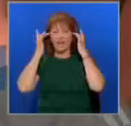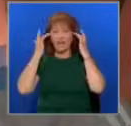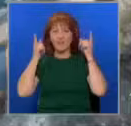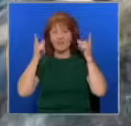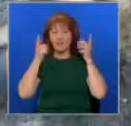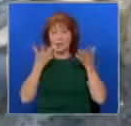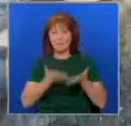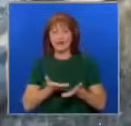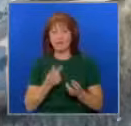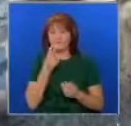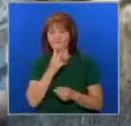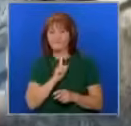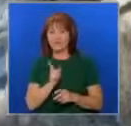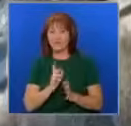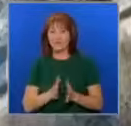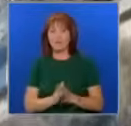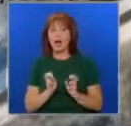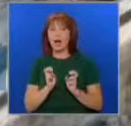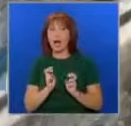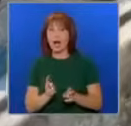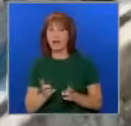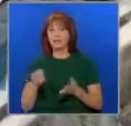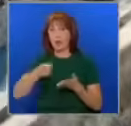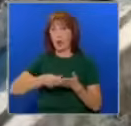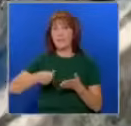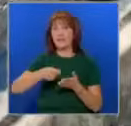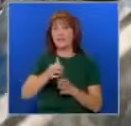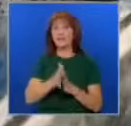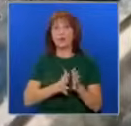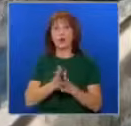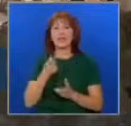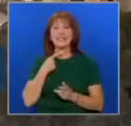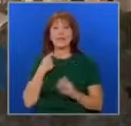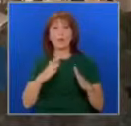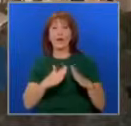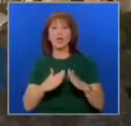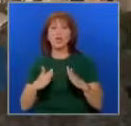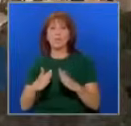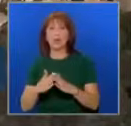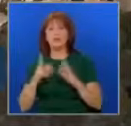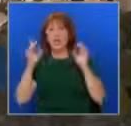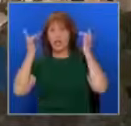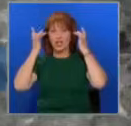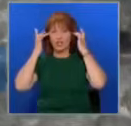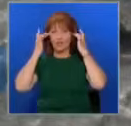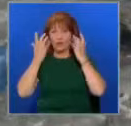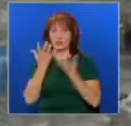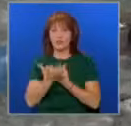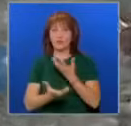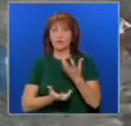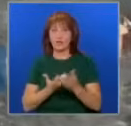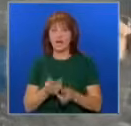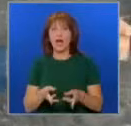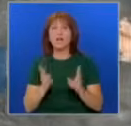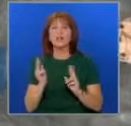Не виждам. Как ще бъдат компенсирани хората, които изгубиха имоти и животни в пожарите, решава Съвета